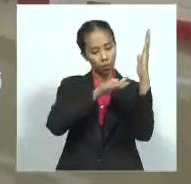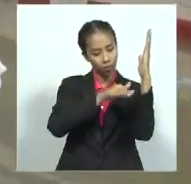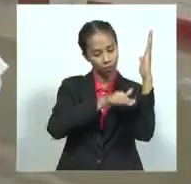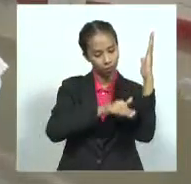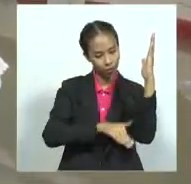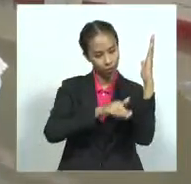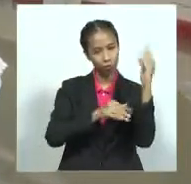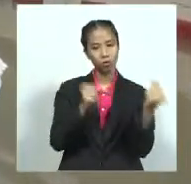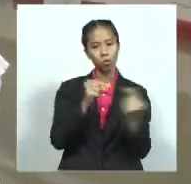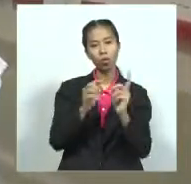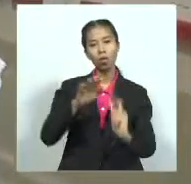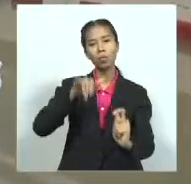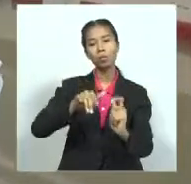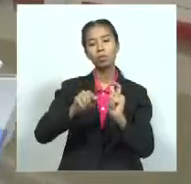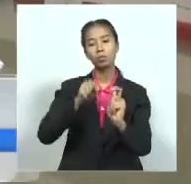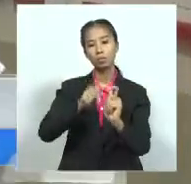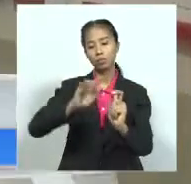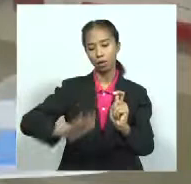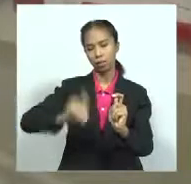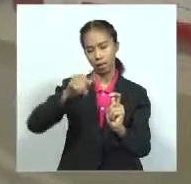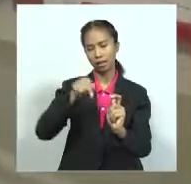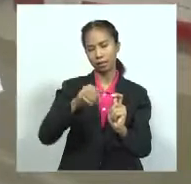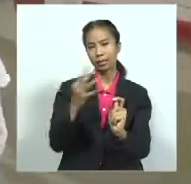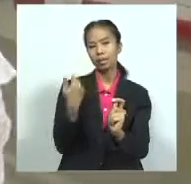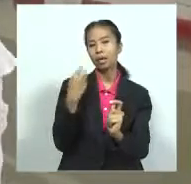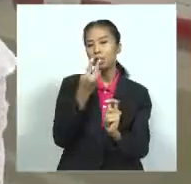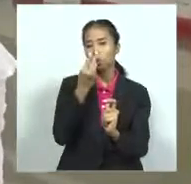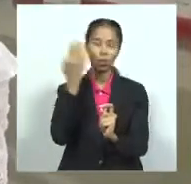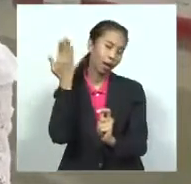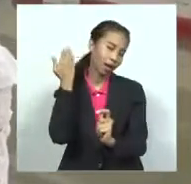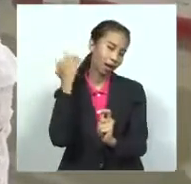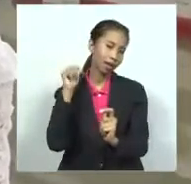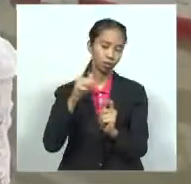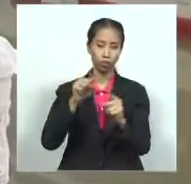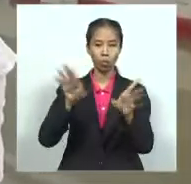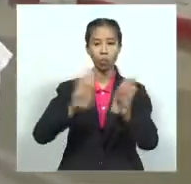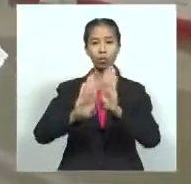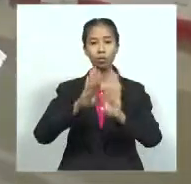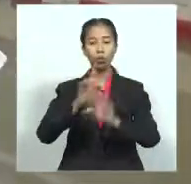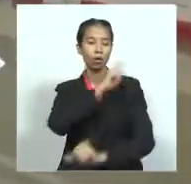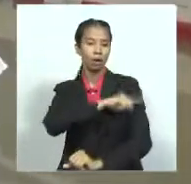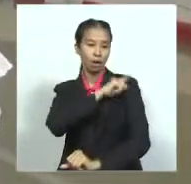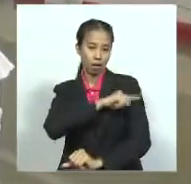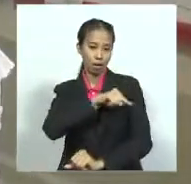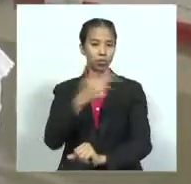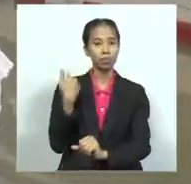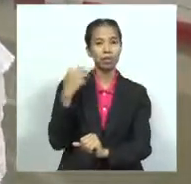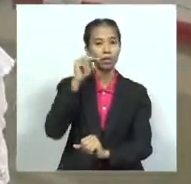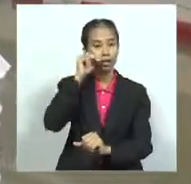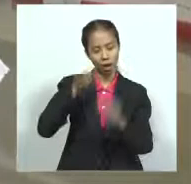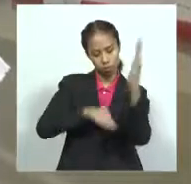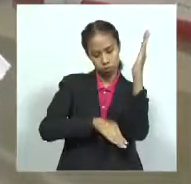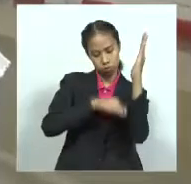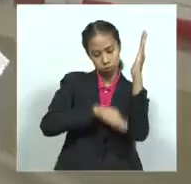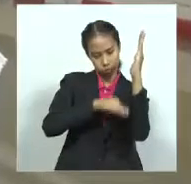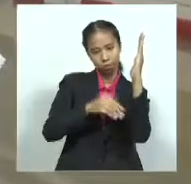ทศบาลนครศรีธรรมราชที่เป็นพื้นที่ลุ่มต่ำนะคะอย่างด้านหลังดิฉันค่ะซอยประตูขาวนะคะระดับน้ำยังคงท่วมสูงค่ะท